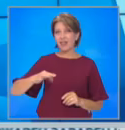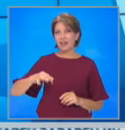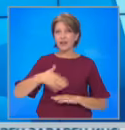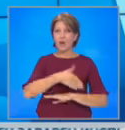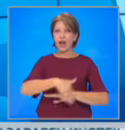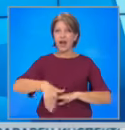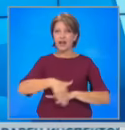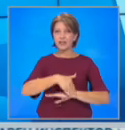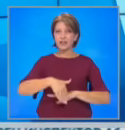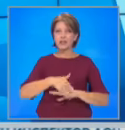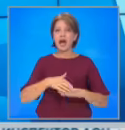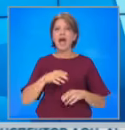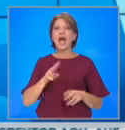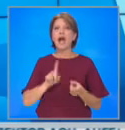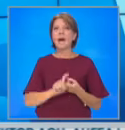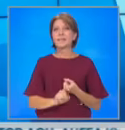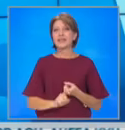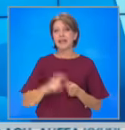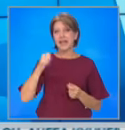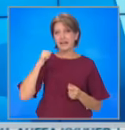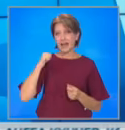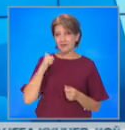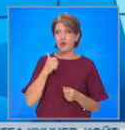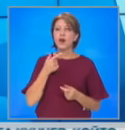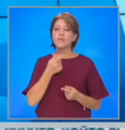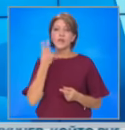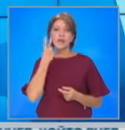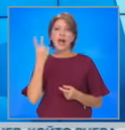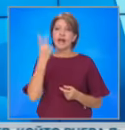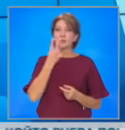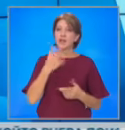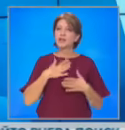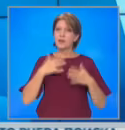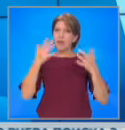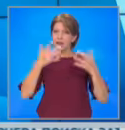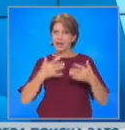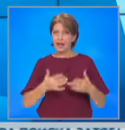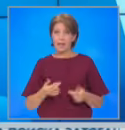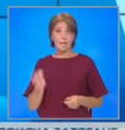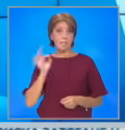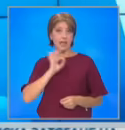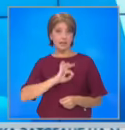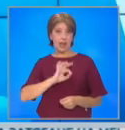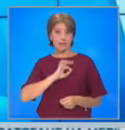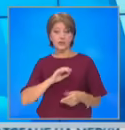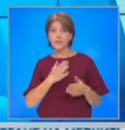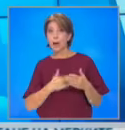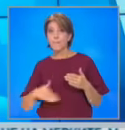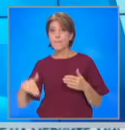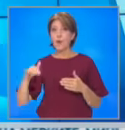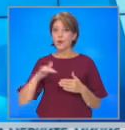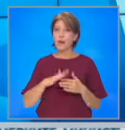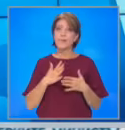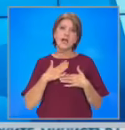Капитан Андреево. В комисията по ревизия на бившето управление стана ясно, че има данни реалната печалба да е в пъти по-голяма.